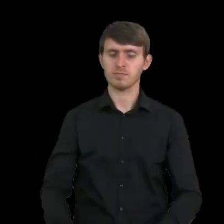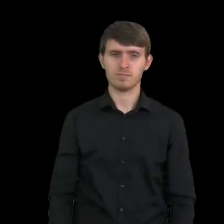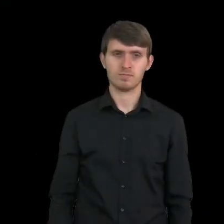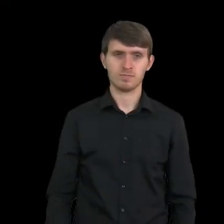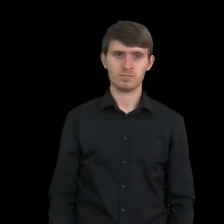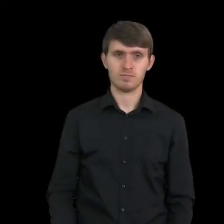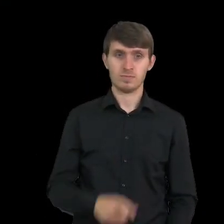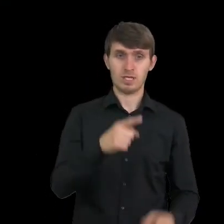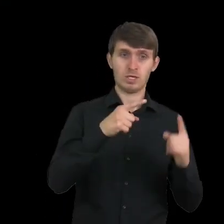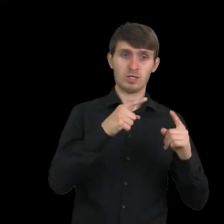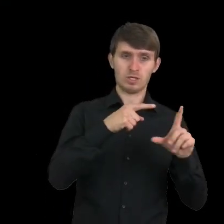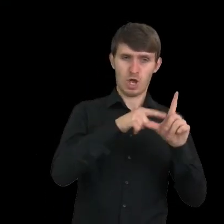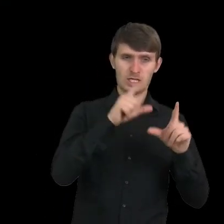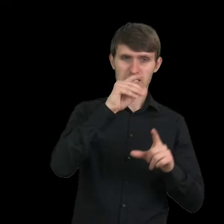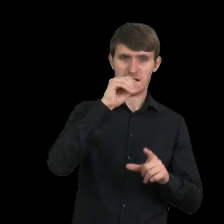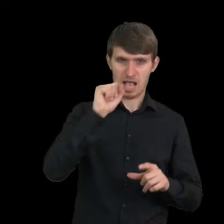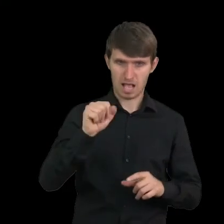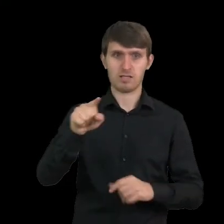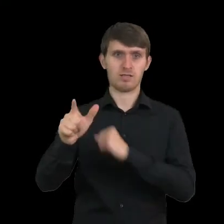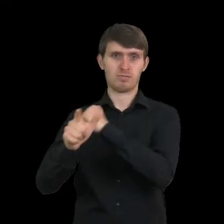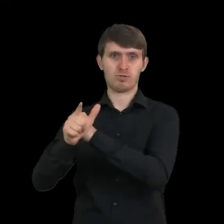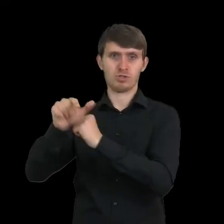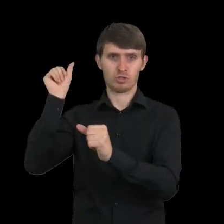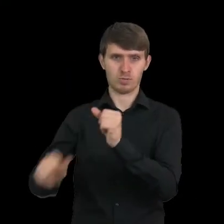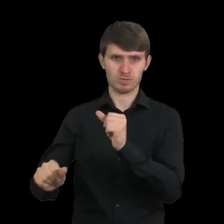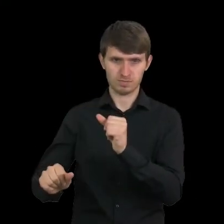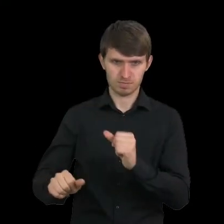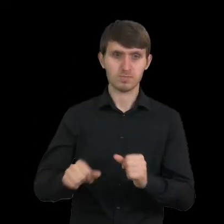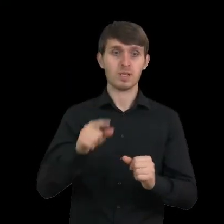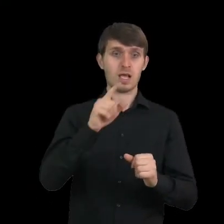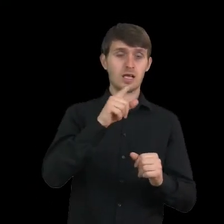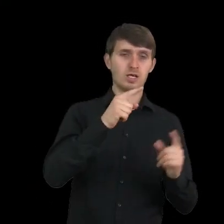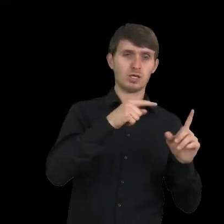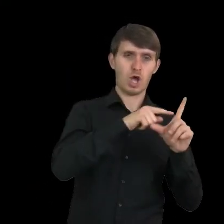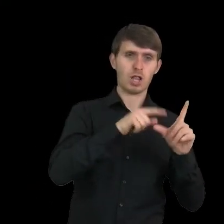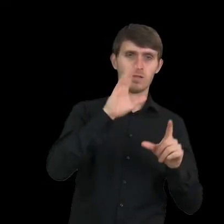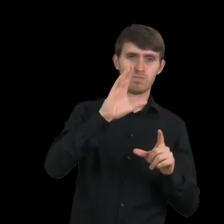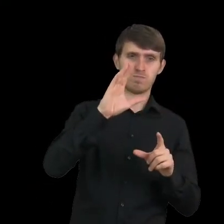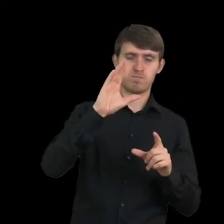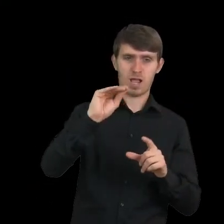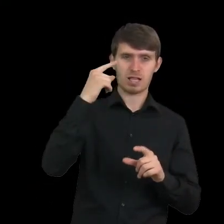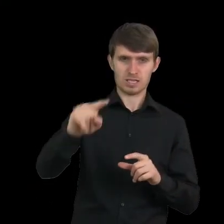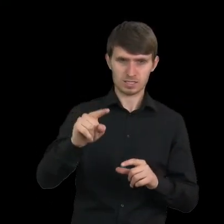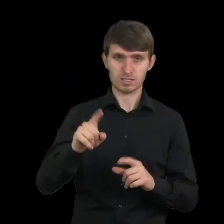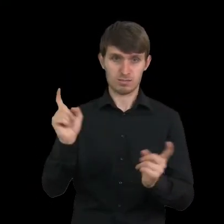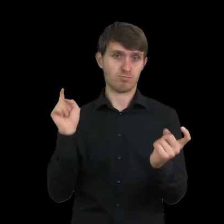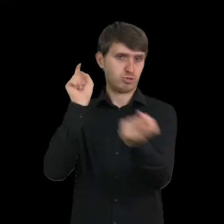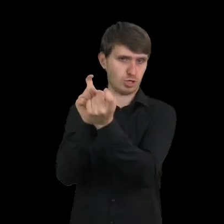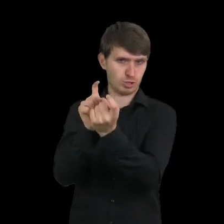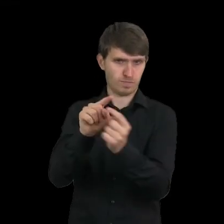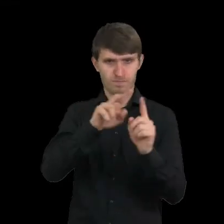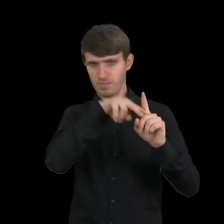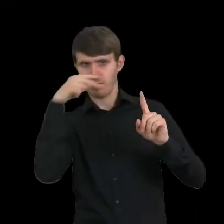Kąt CEA i kąt. Kąt CEA to jest ten kąt tutaj, który ma miarę 70 stopni.